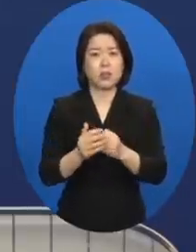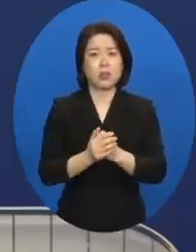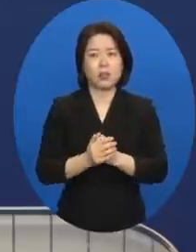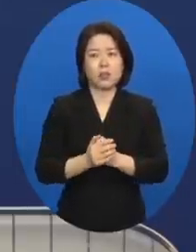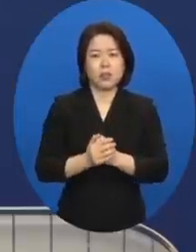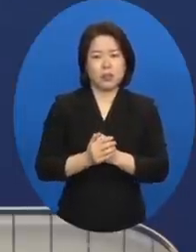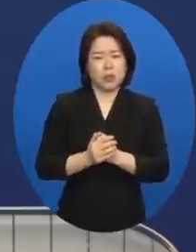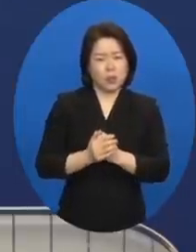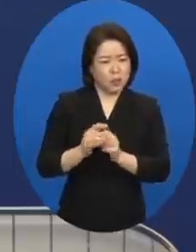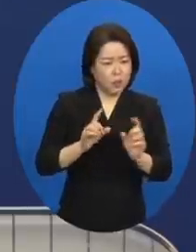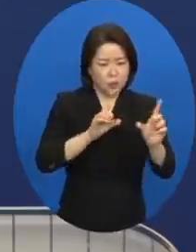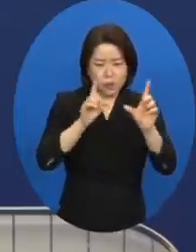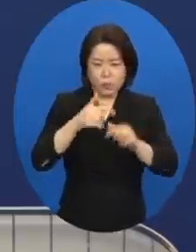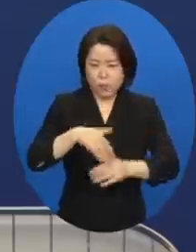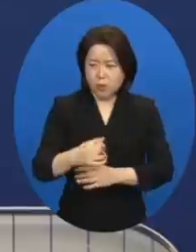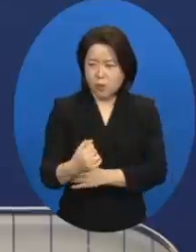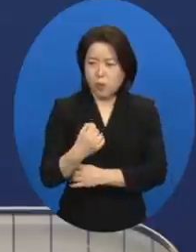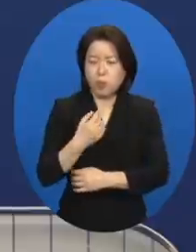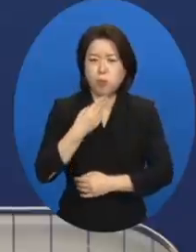살기가 싫어지더라고요.